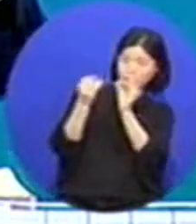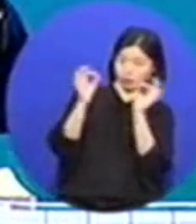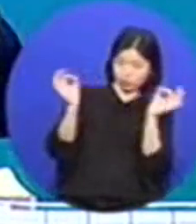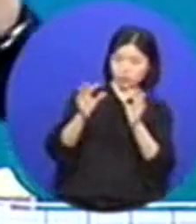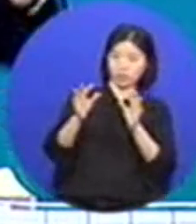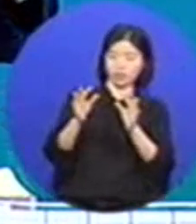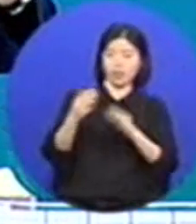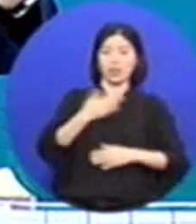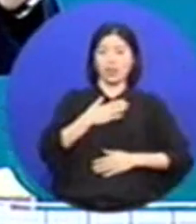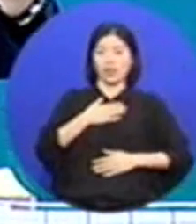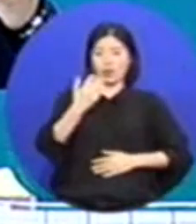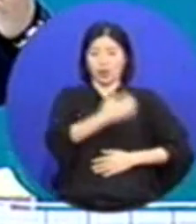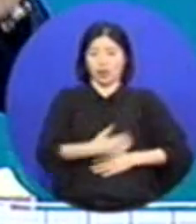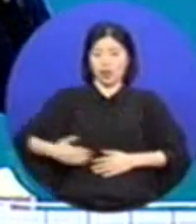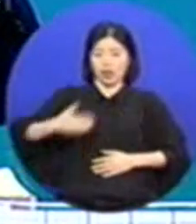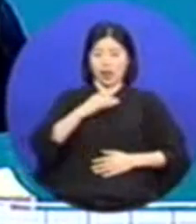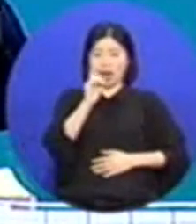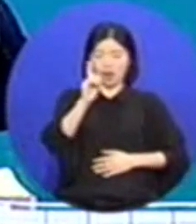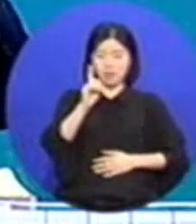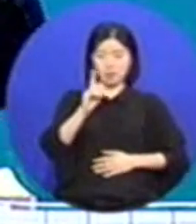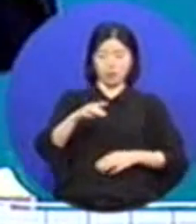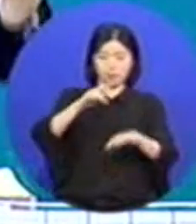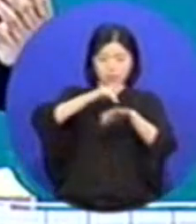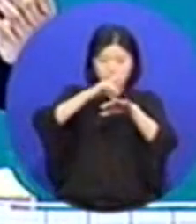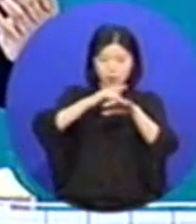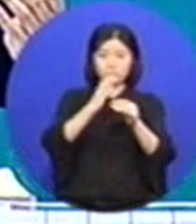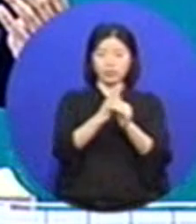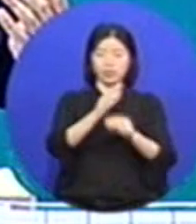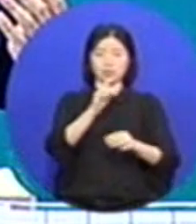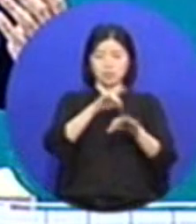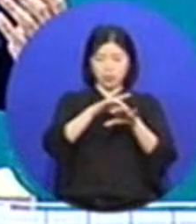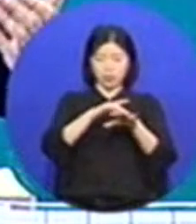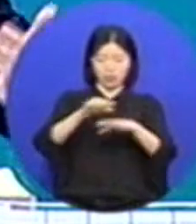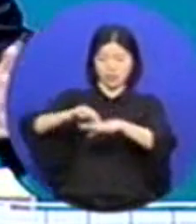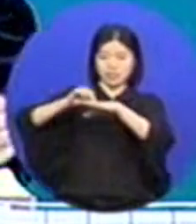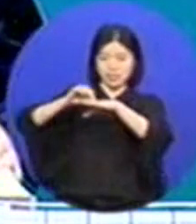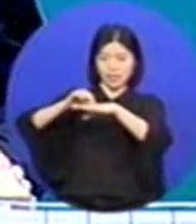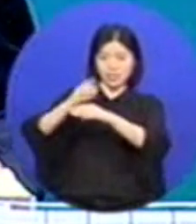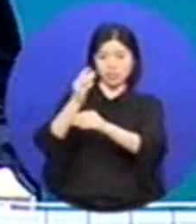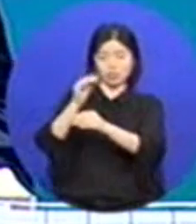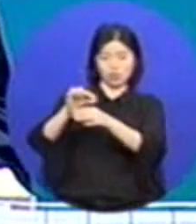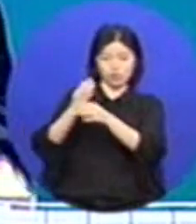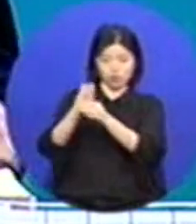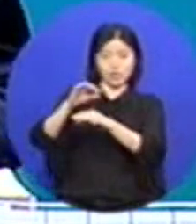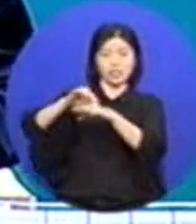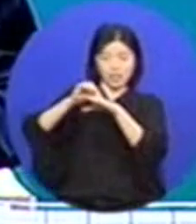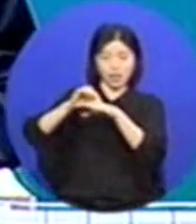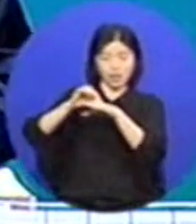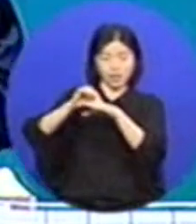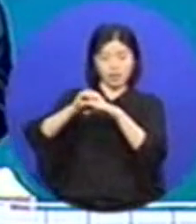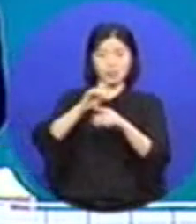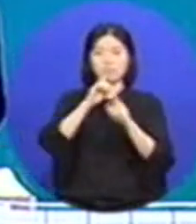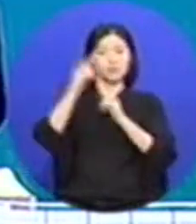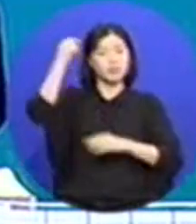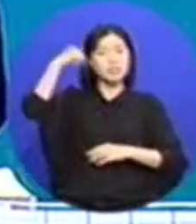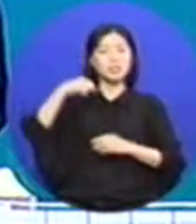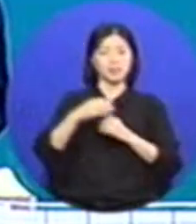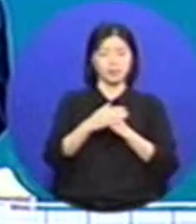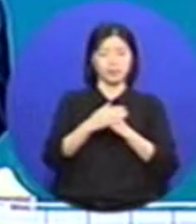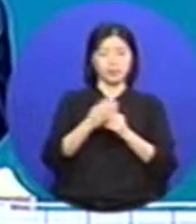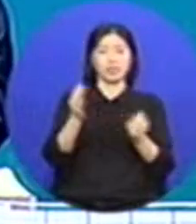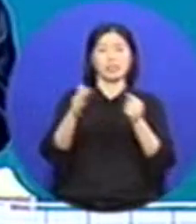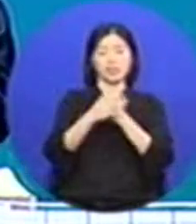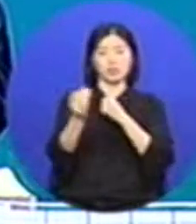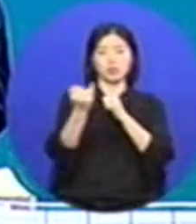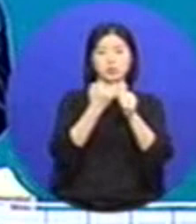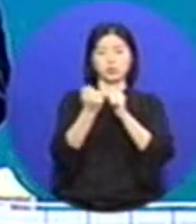나하고 한몸이 구나 뾰 중에 뾰 거 살 중에 살이 구나 그러니까 여러분 부부가 한 몸이 되는